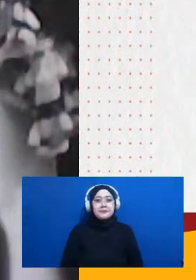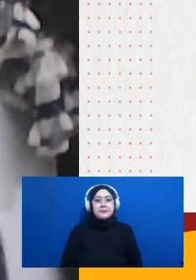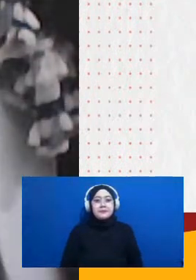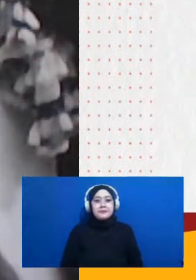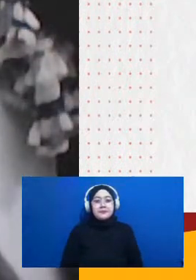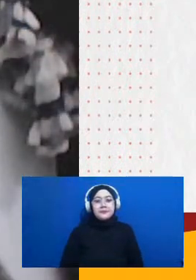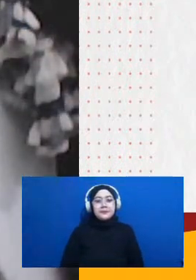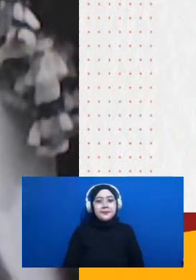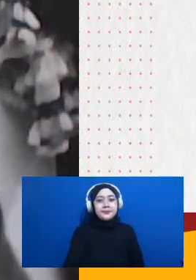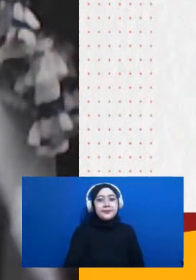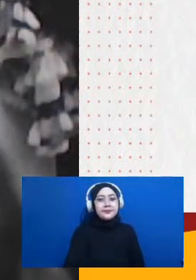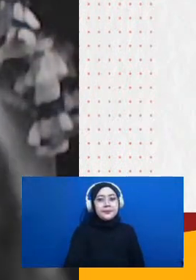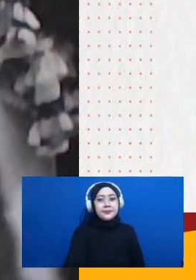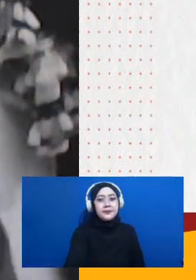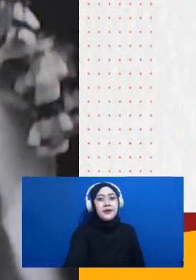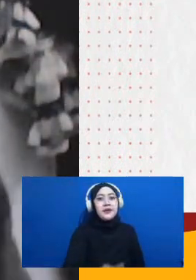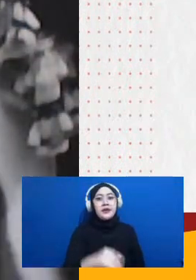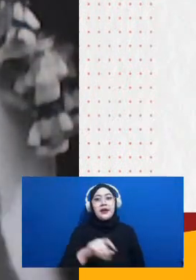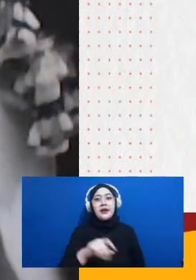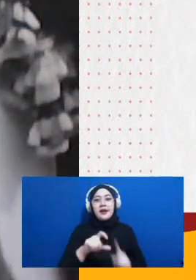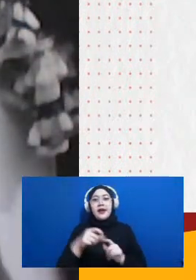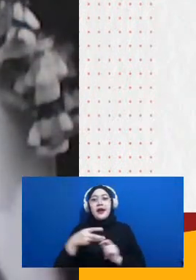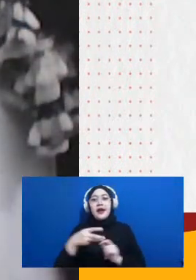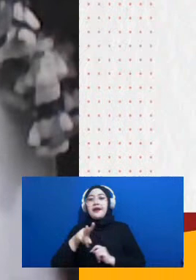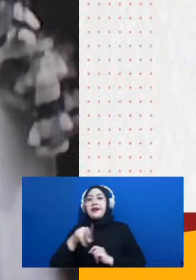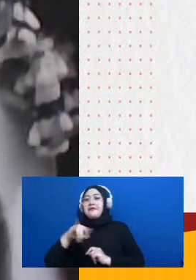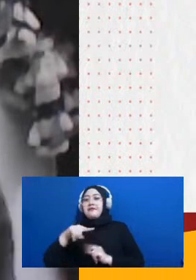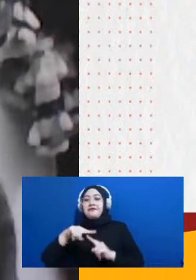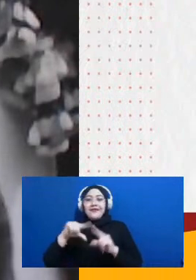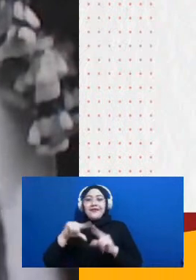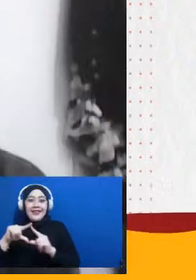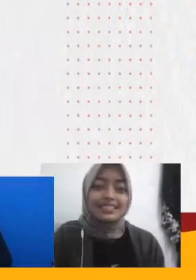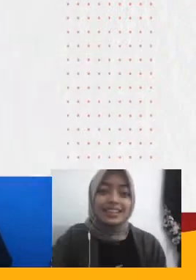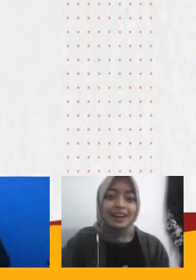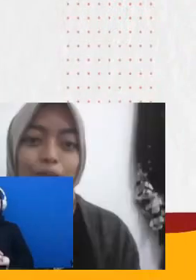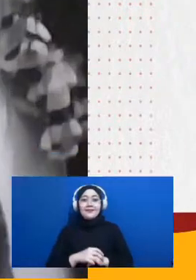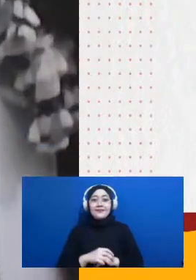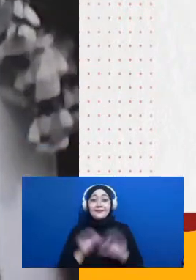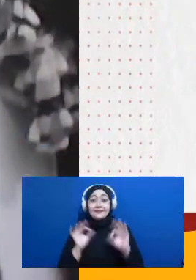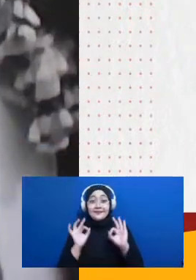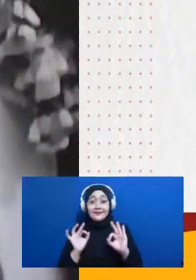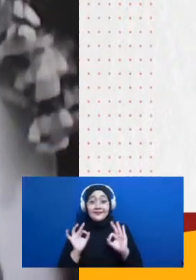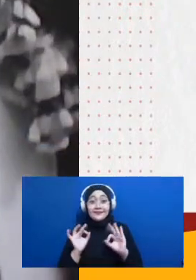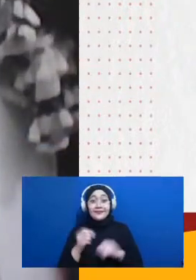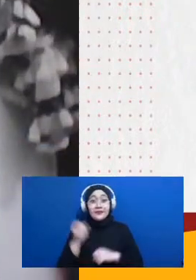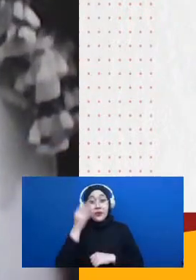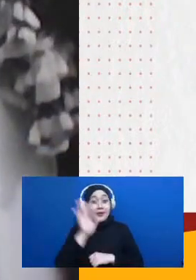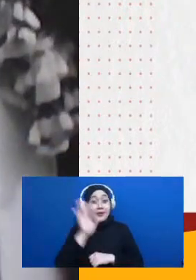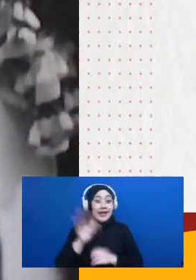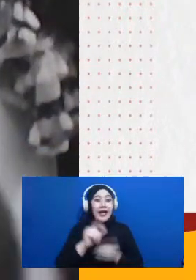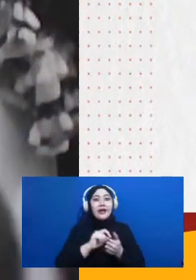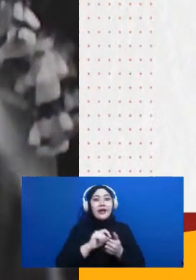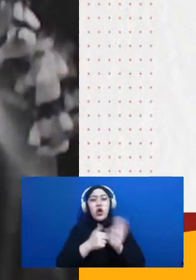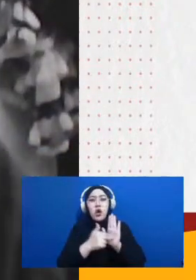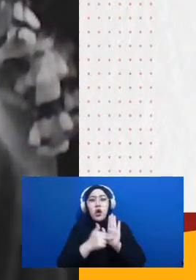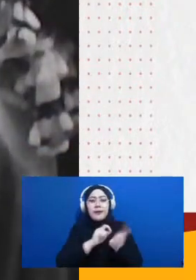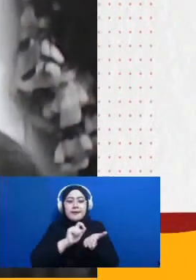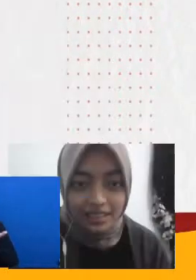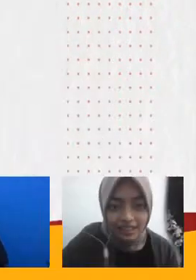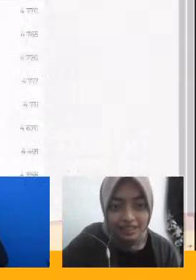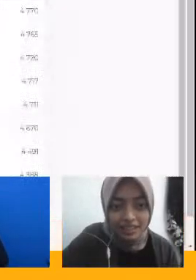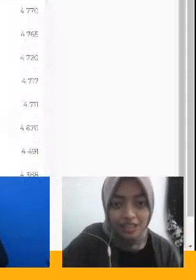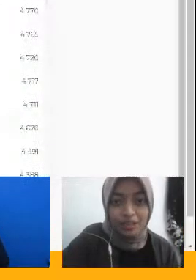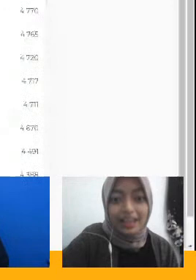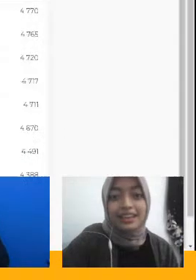0895-3938-52541 dengan Kak Devita. Oke, jangan lupa dicatat nomornya dan